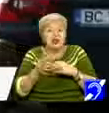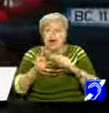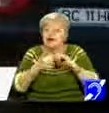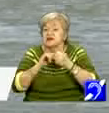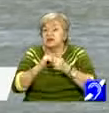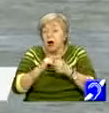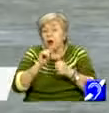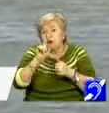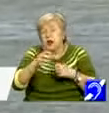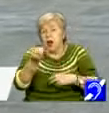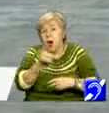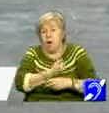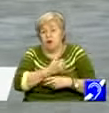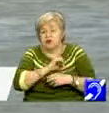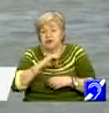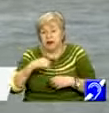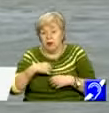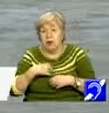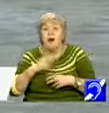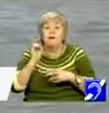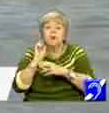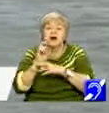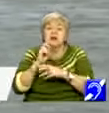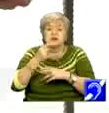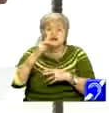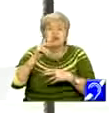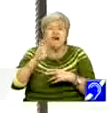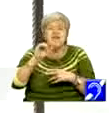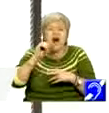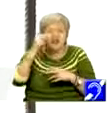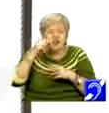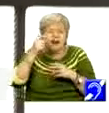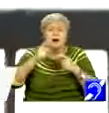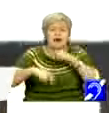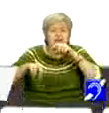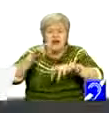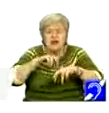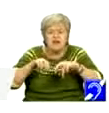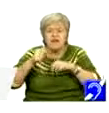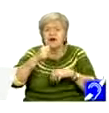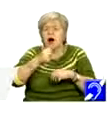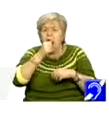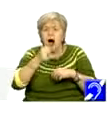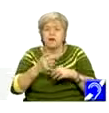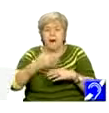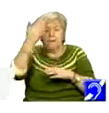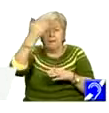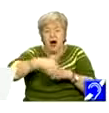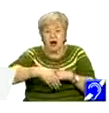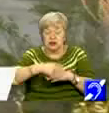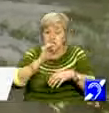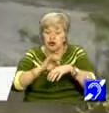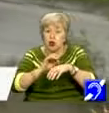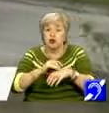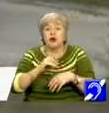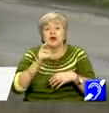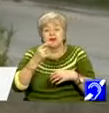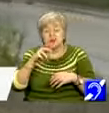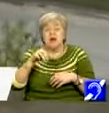se fi sinucis. La căutări participă și scafandrii care verifică un canal al barajului. Între timp, medicii legiști au încheiat